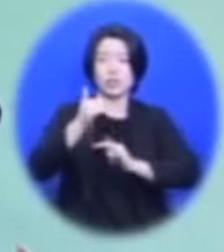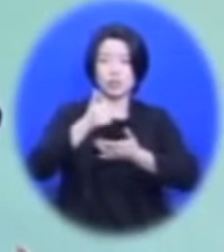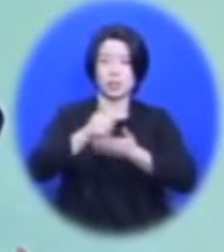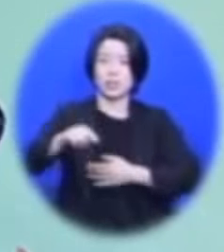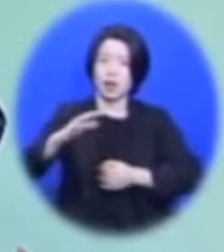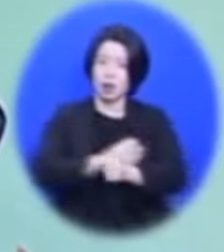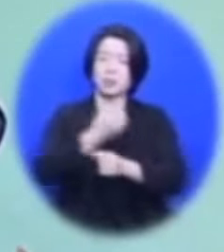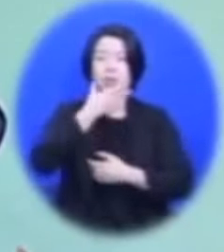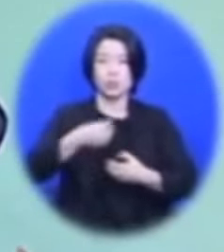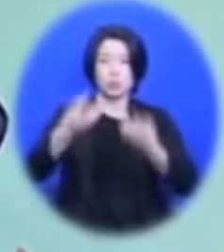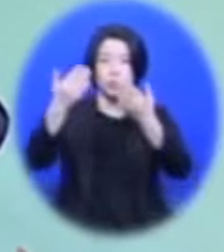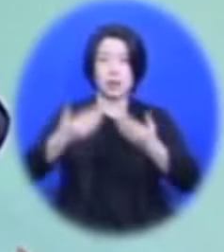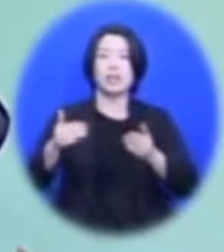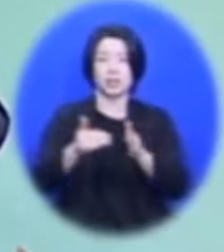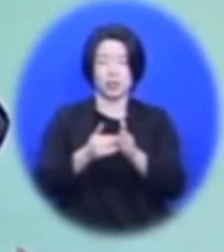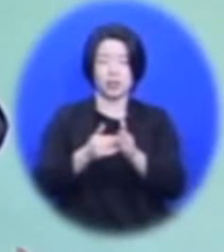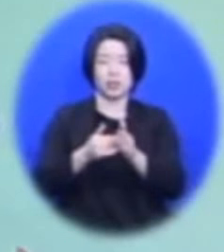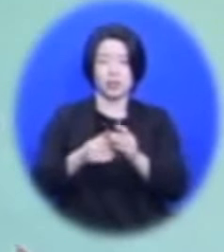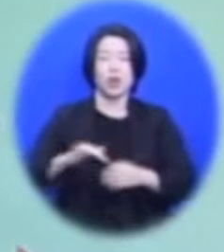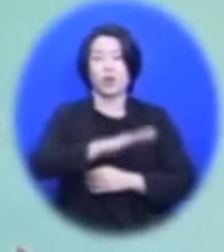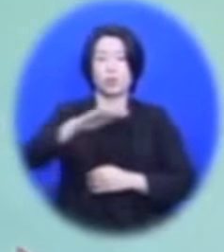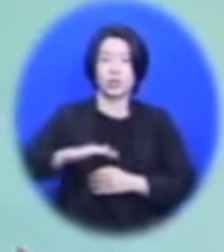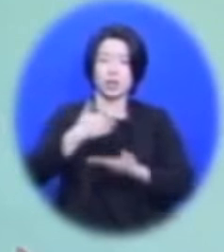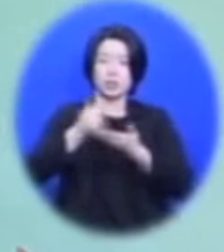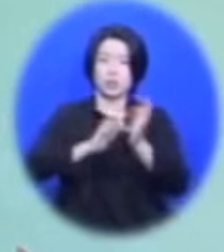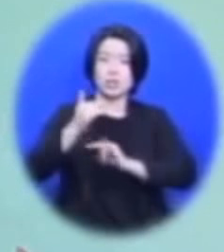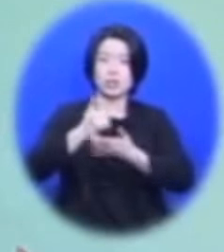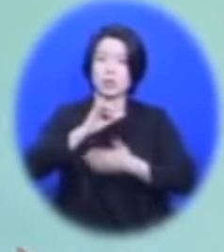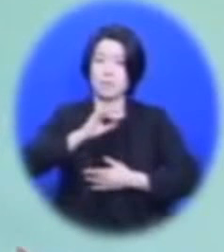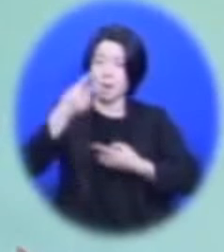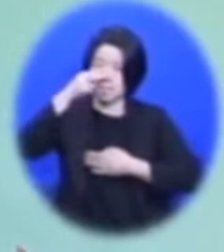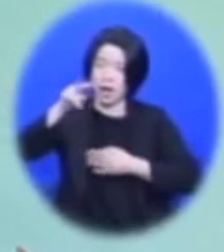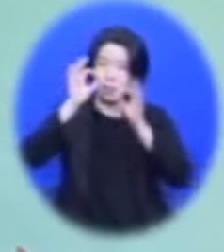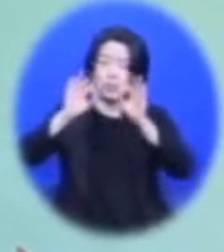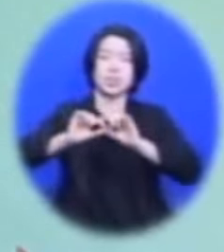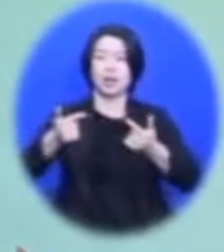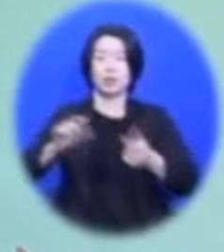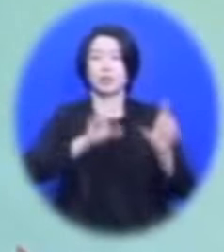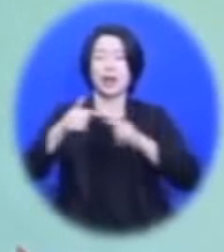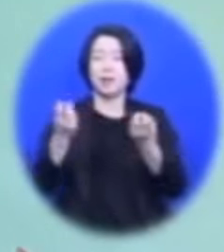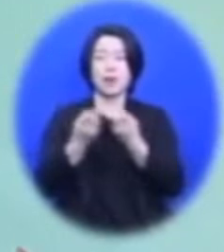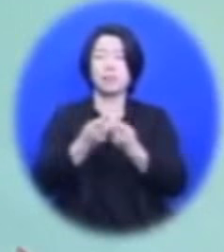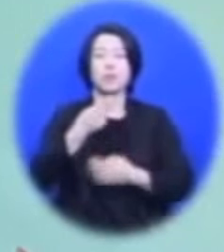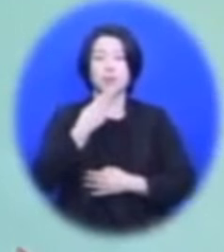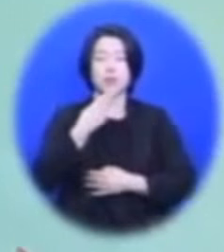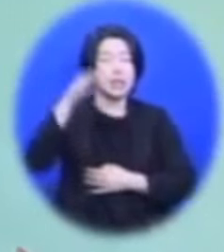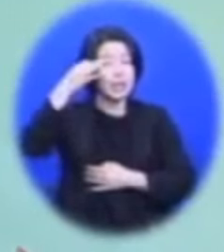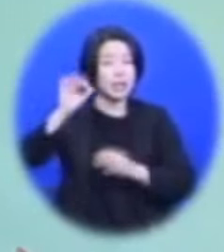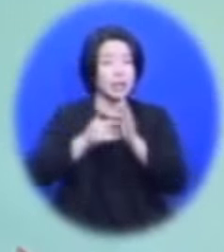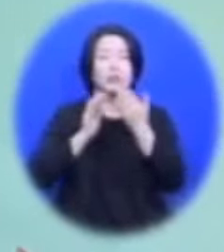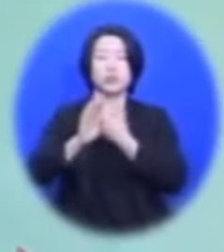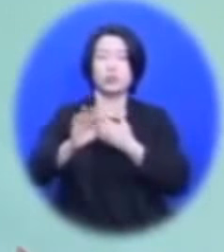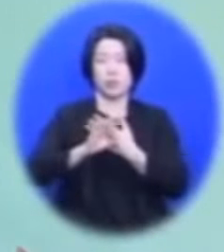이 축복을 받았잖아요. 우리가 주 예수님만 바라보지 않고 살 방법이 없습니다. 깨닫고 나면. 그리고